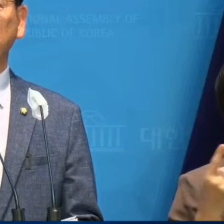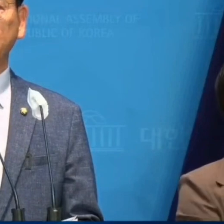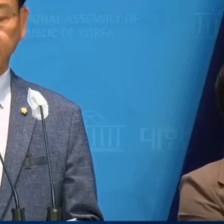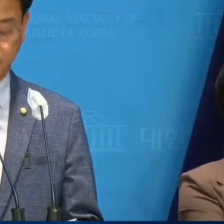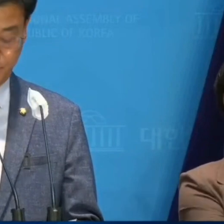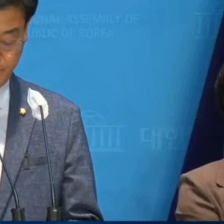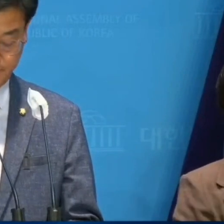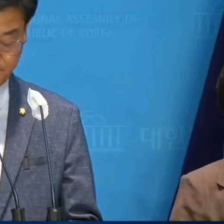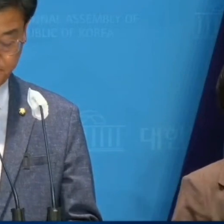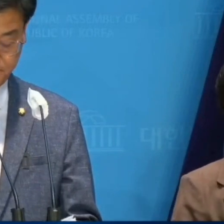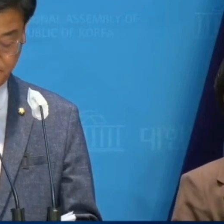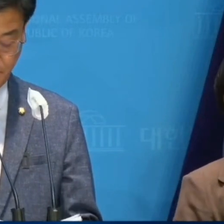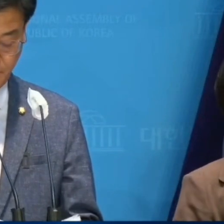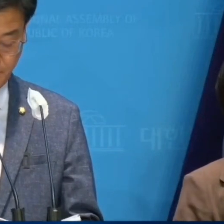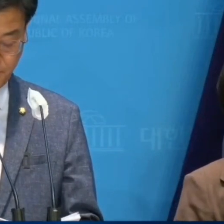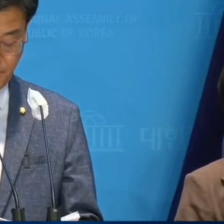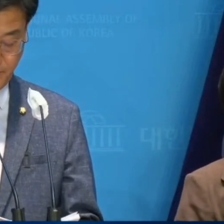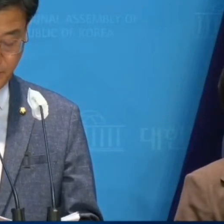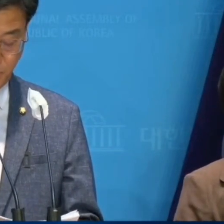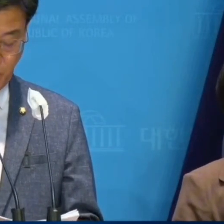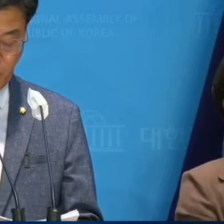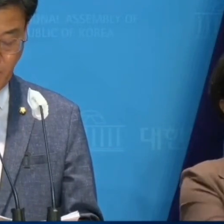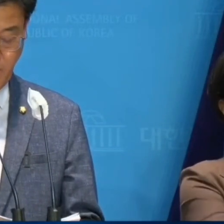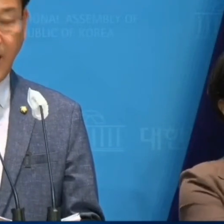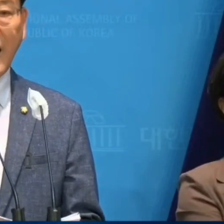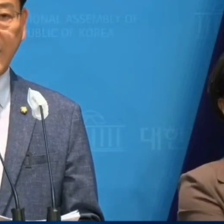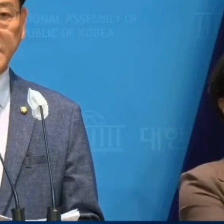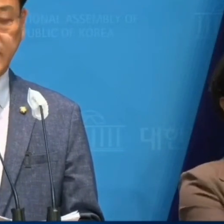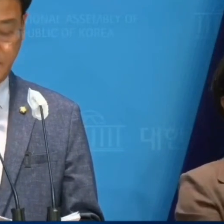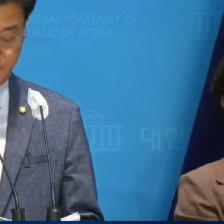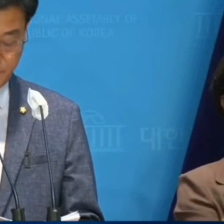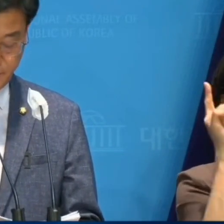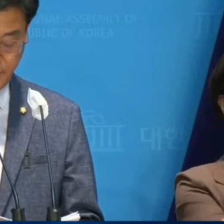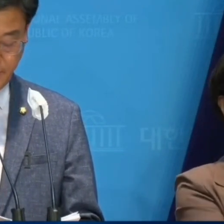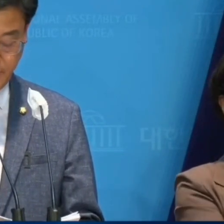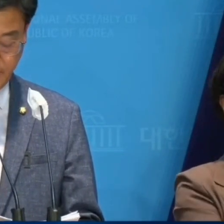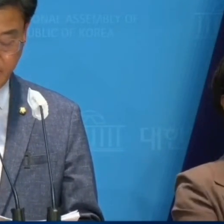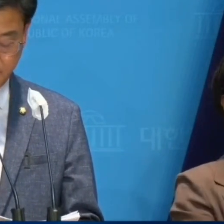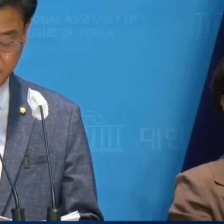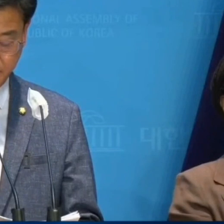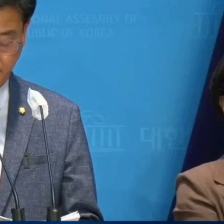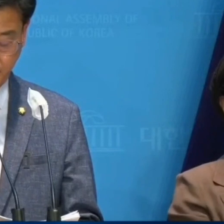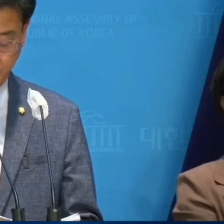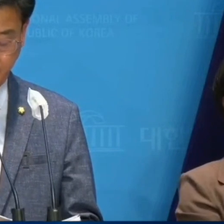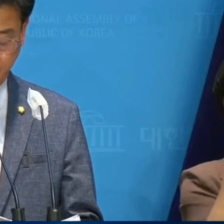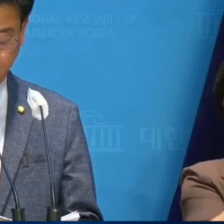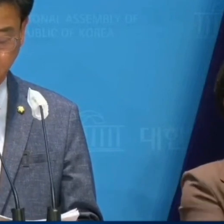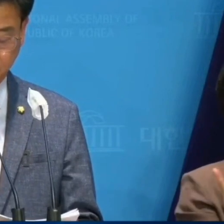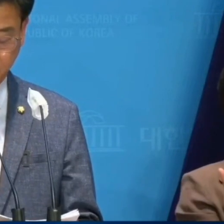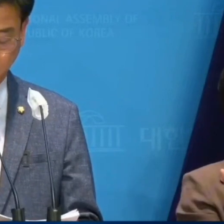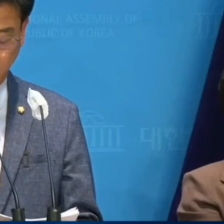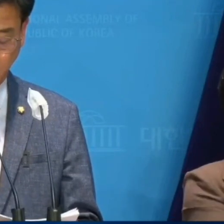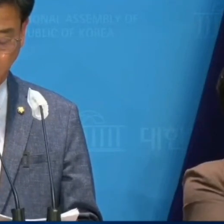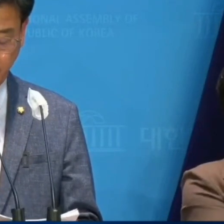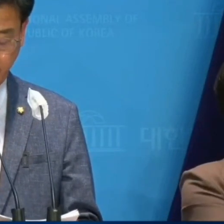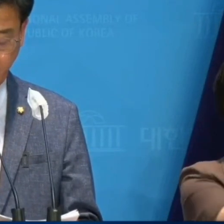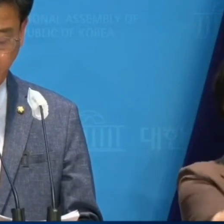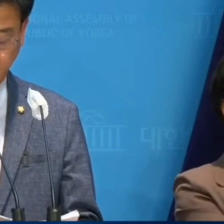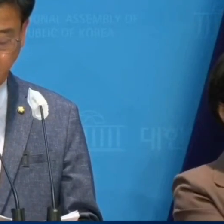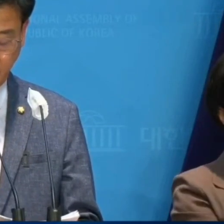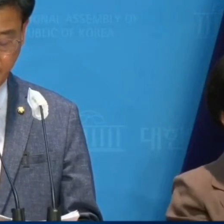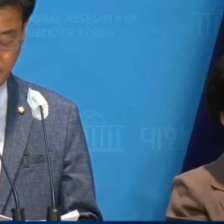지 오래되었습니다. 법의 이름으로 악을 처단해야 할 검사들이 법기술을